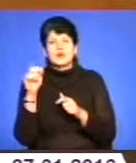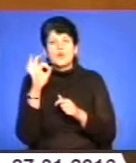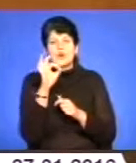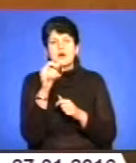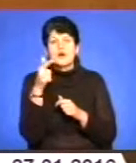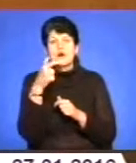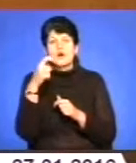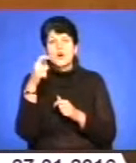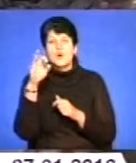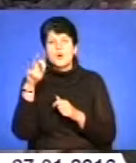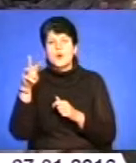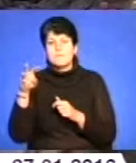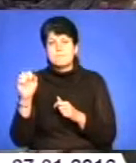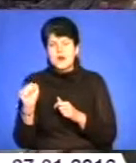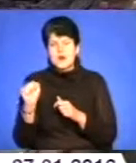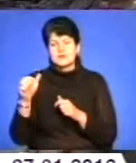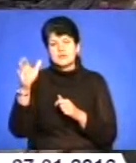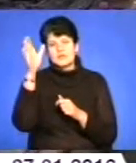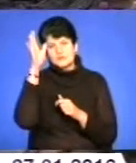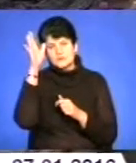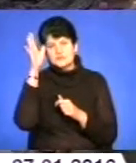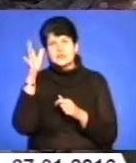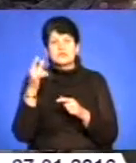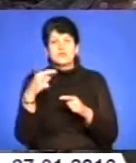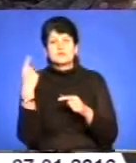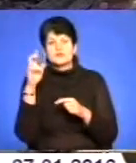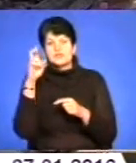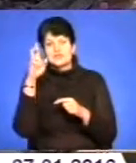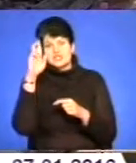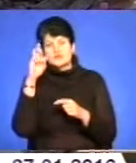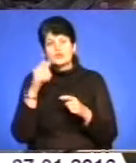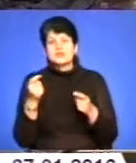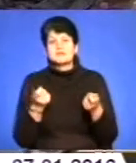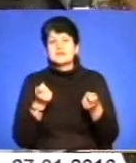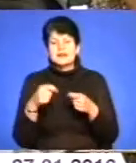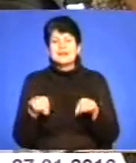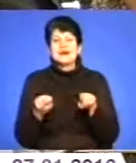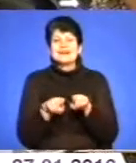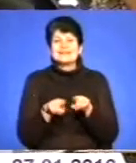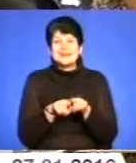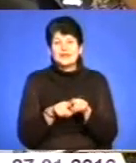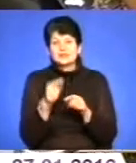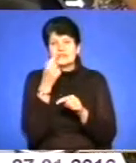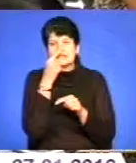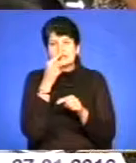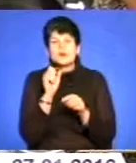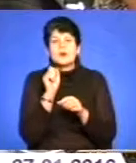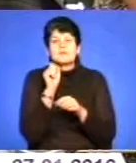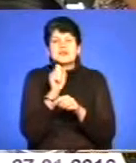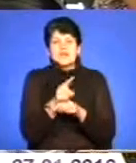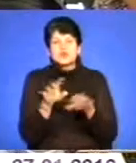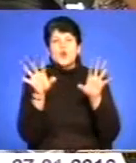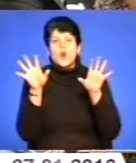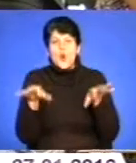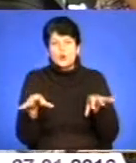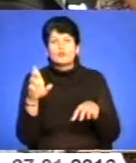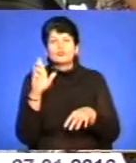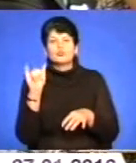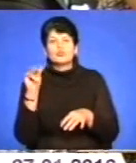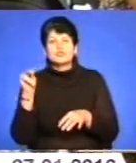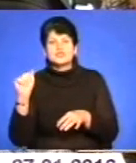директора департаменту освіти і науки облдержадміністрації. Також колегії представили недавно призначеного голову Бучицької районної